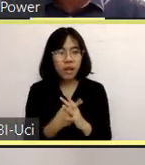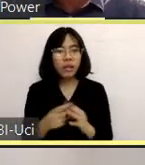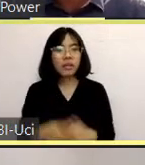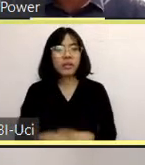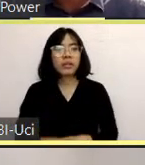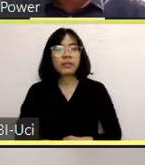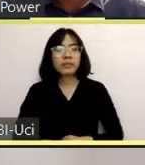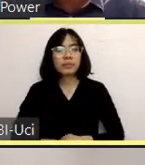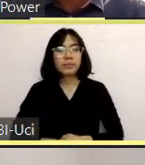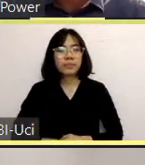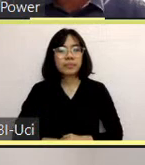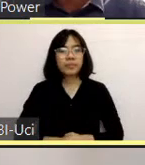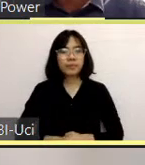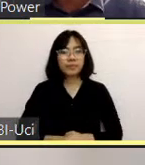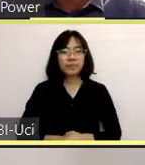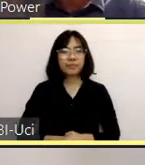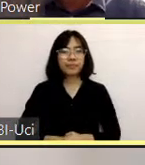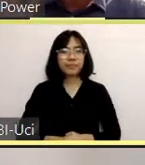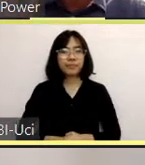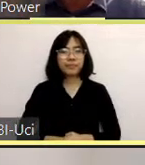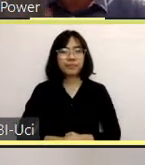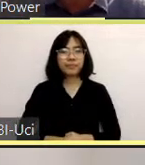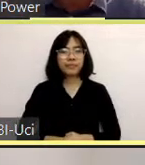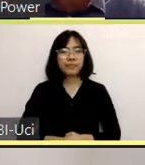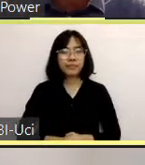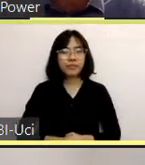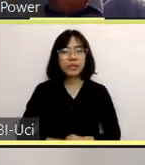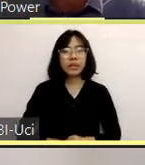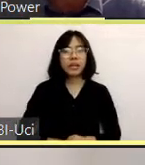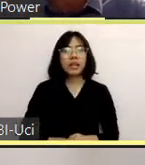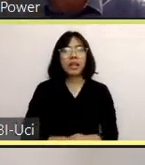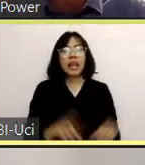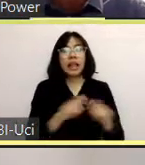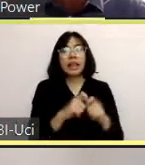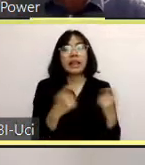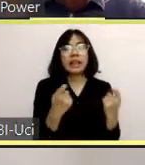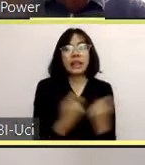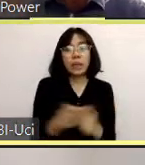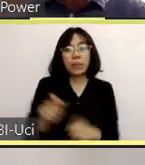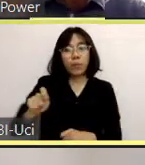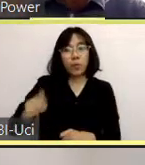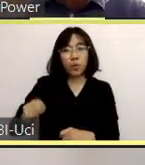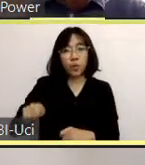politisasi aparat penegakan hukum, terutama kepolisian dan kejaksaan, ini